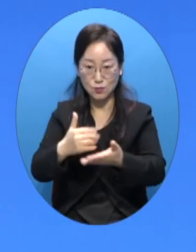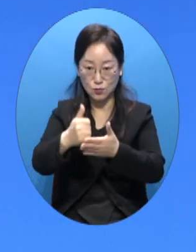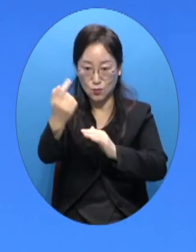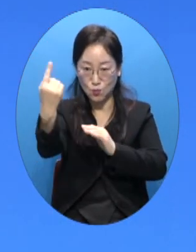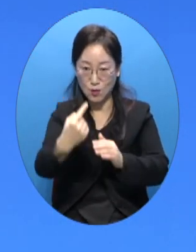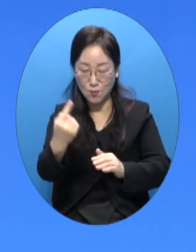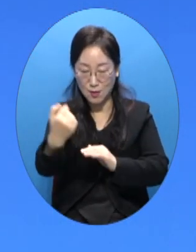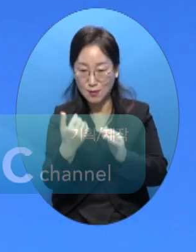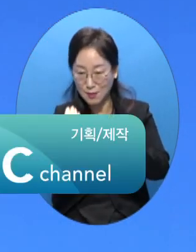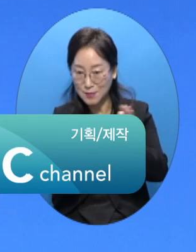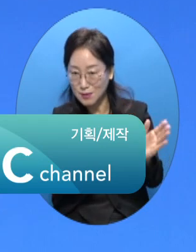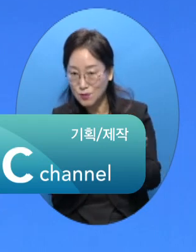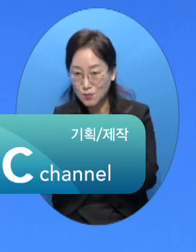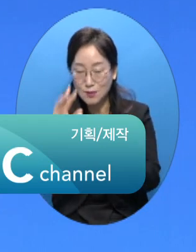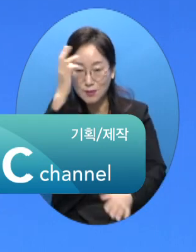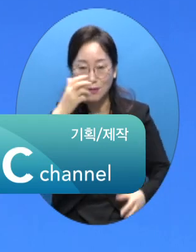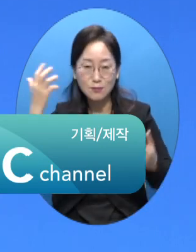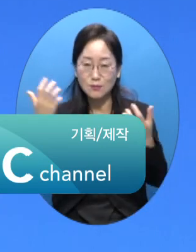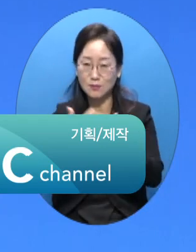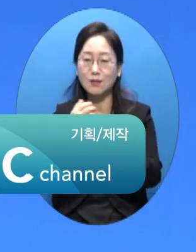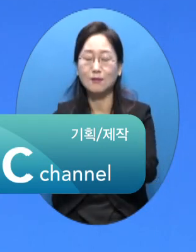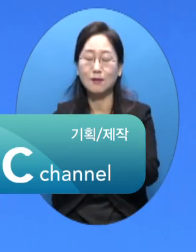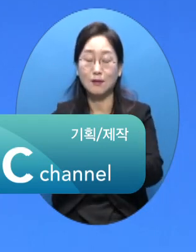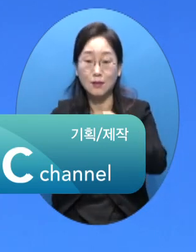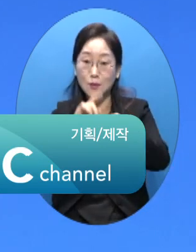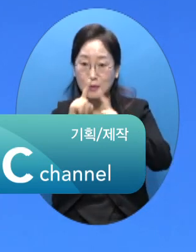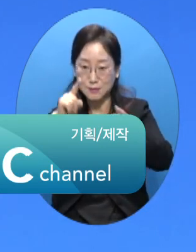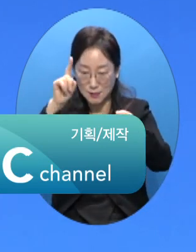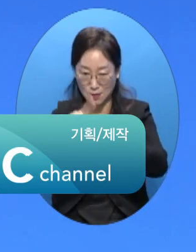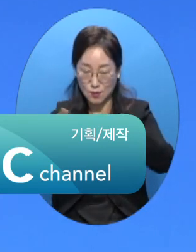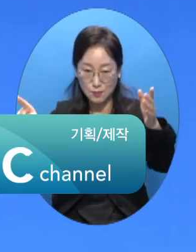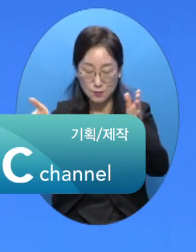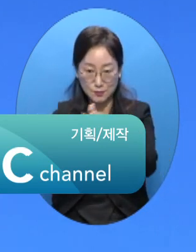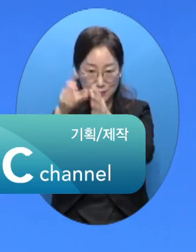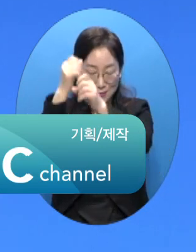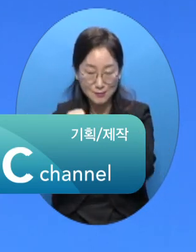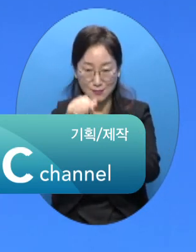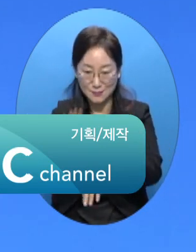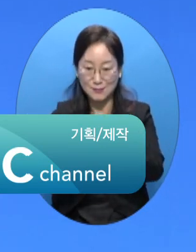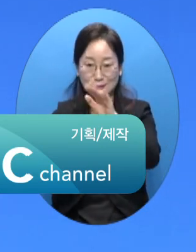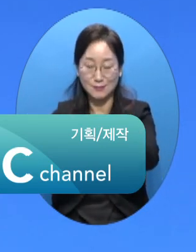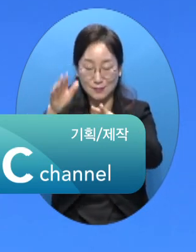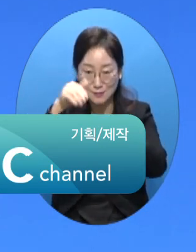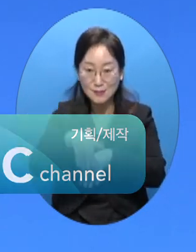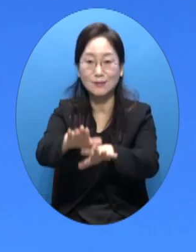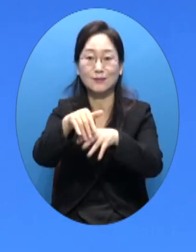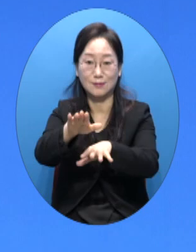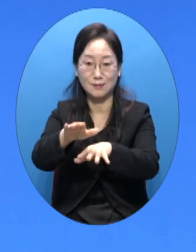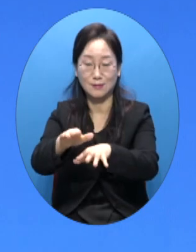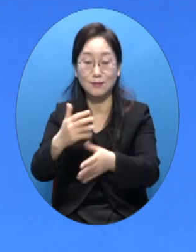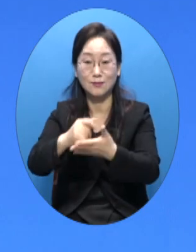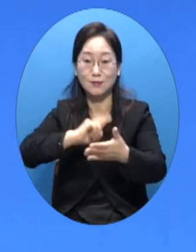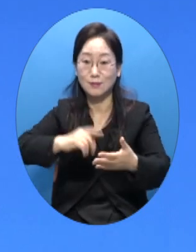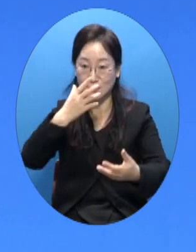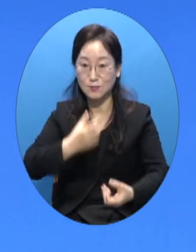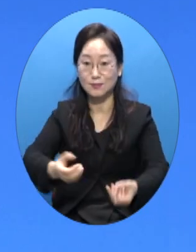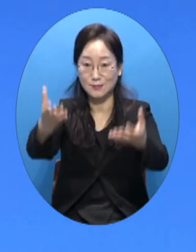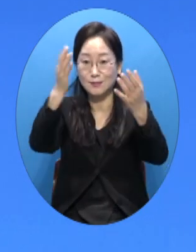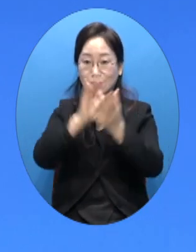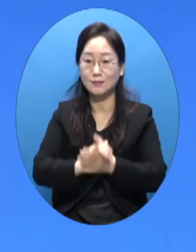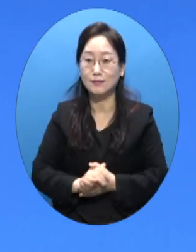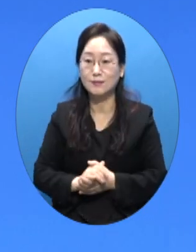준비하며 성령으로 충만하여 약속 말씀 붙잡고 전진 또 전진 또 전진 나시길 주 이으로